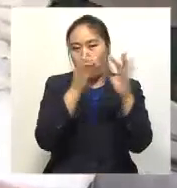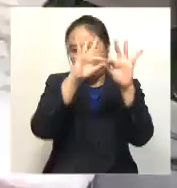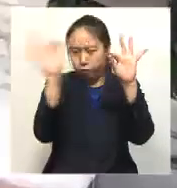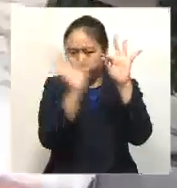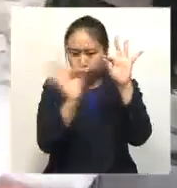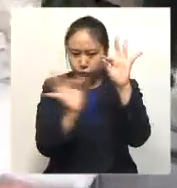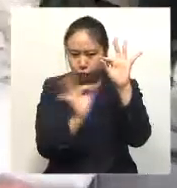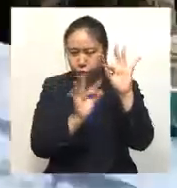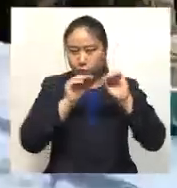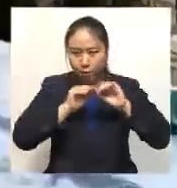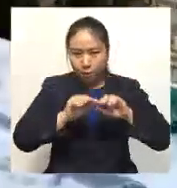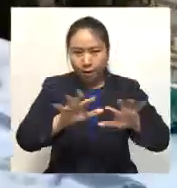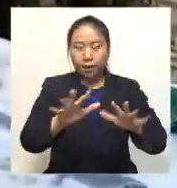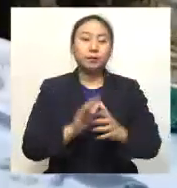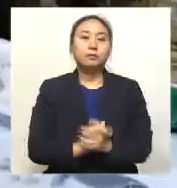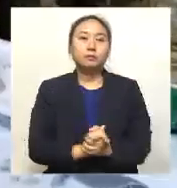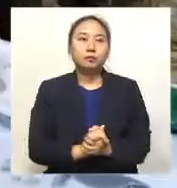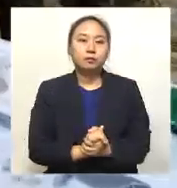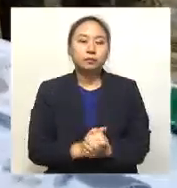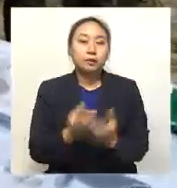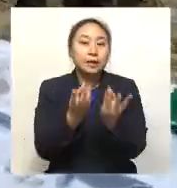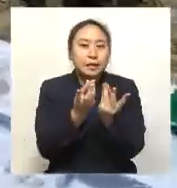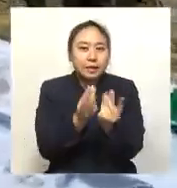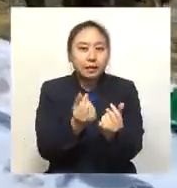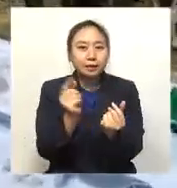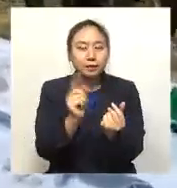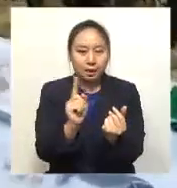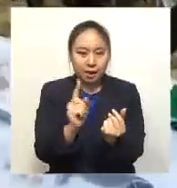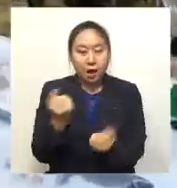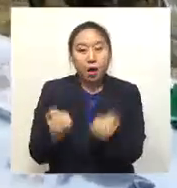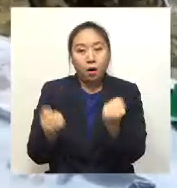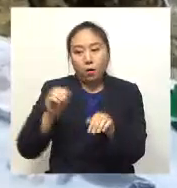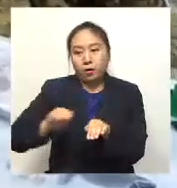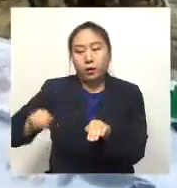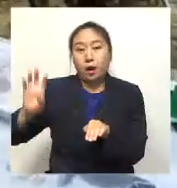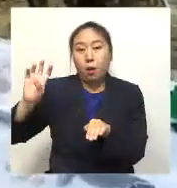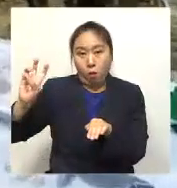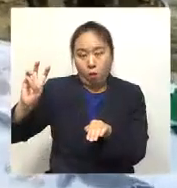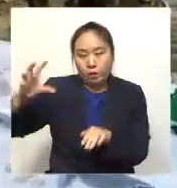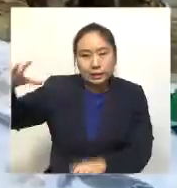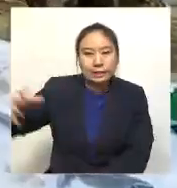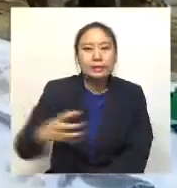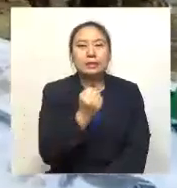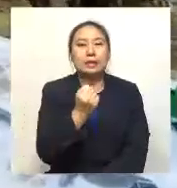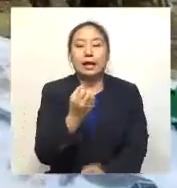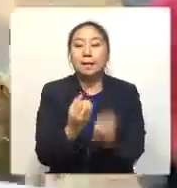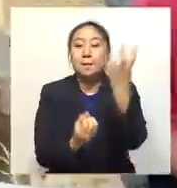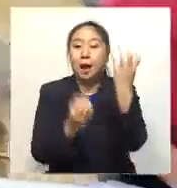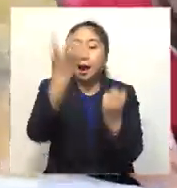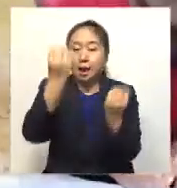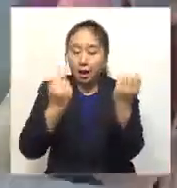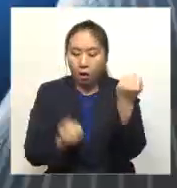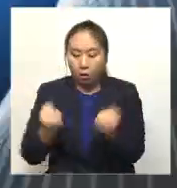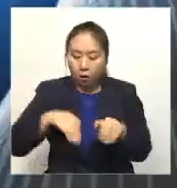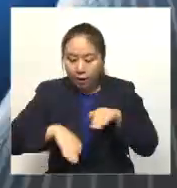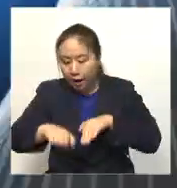ำดับเหตุการณ์ที่เกิดขึ้นนะคะระบุรายละเอียดแบบนี้นะคะบอกว่ารถทั้ง6คันที่ได้ตรวจยึดเข้าไปในเขตอุทยานเมื่อวันเสาร์